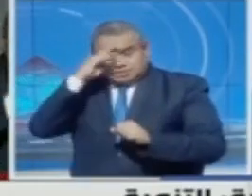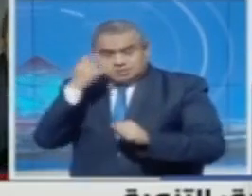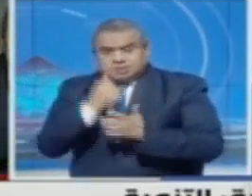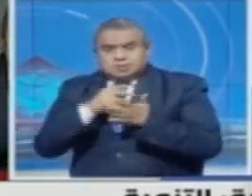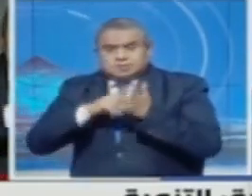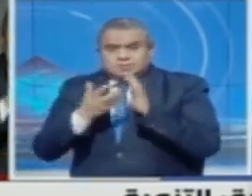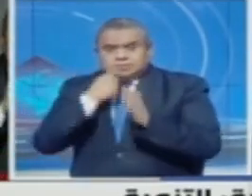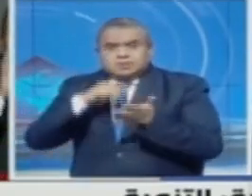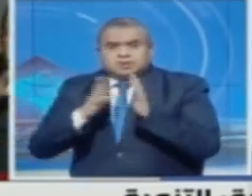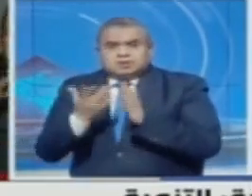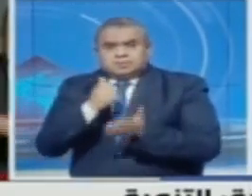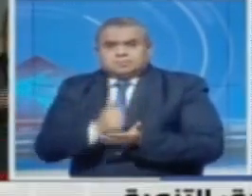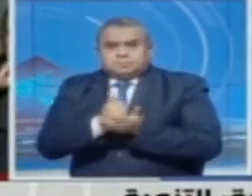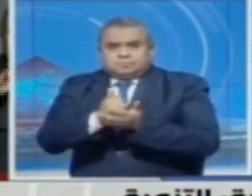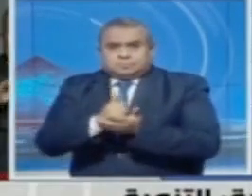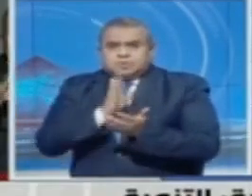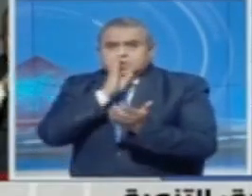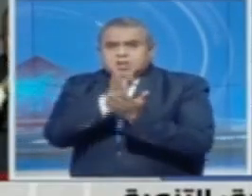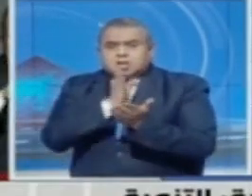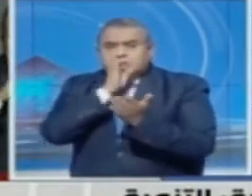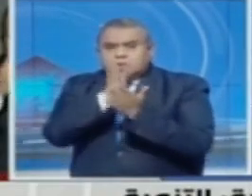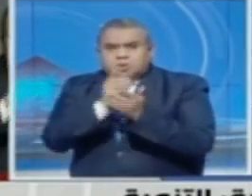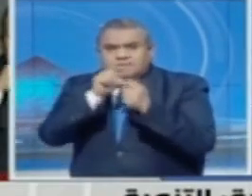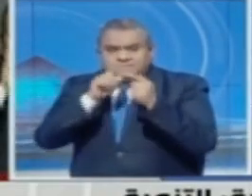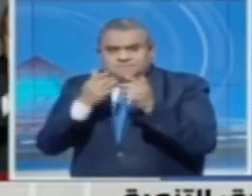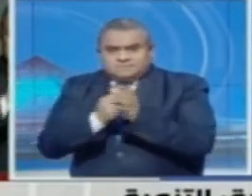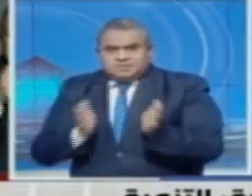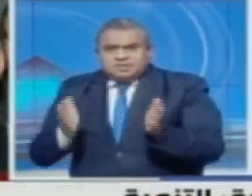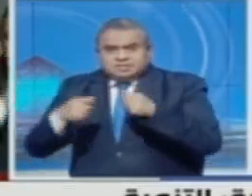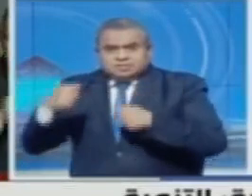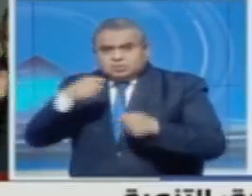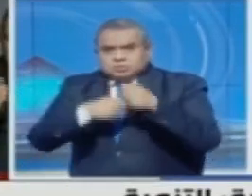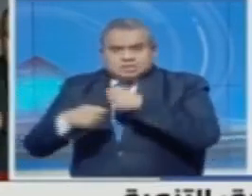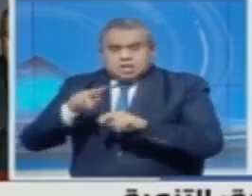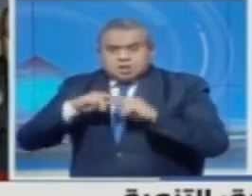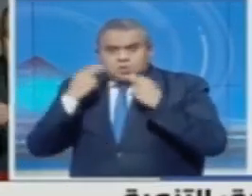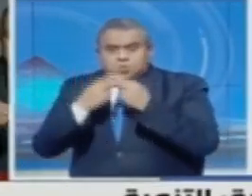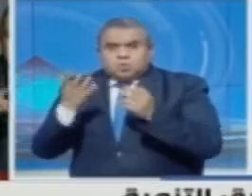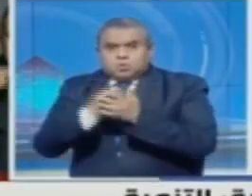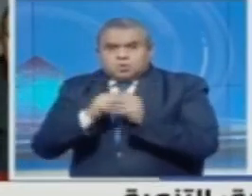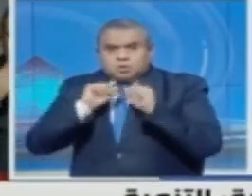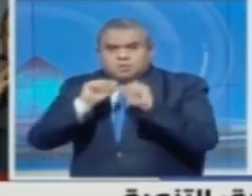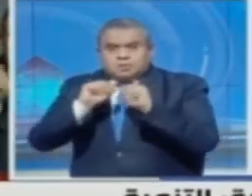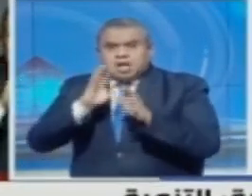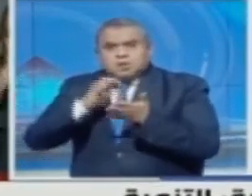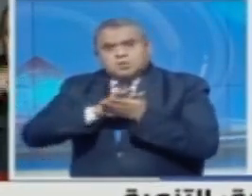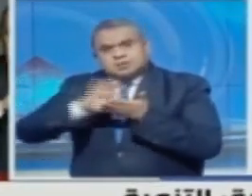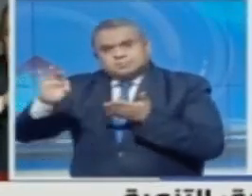إعادة تخصيص حقوق السحب الخاصة بصندوق النقد الدولي وتعليق أو إلغاء